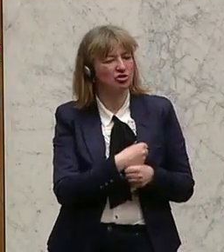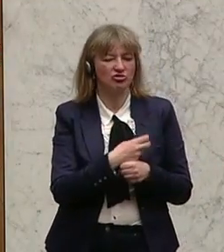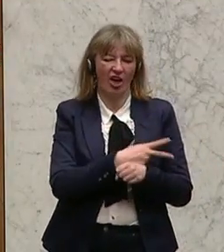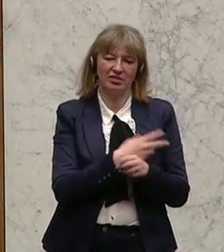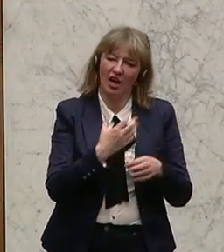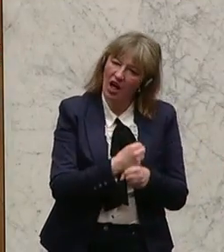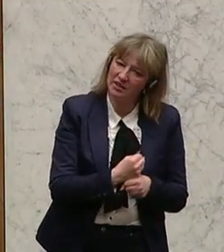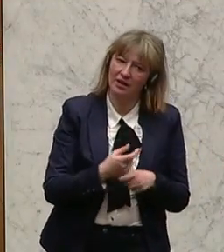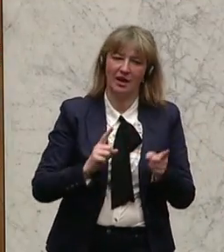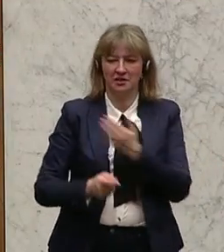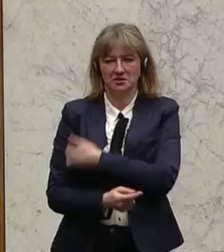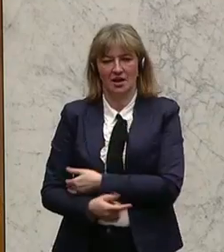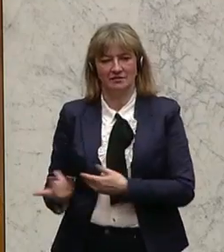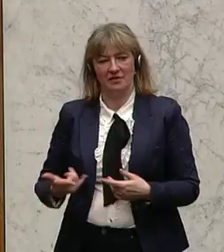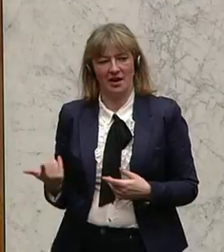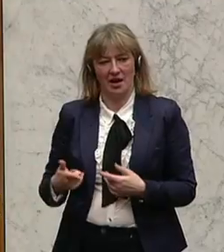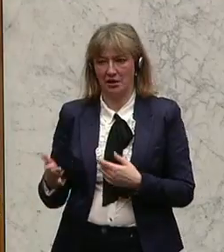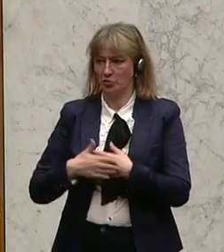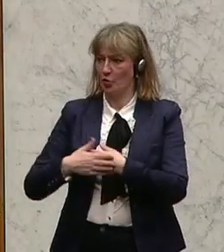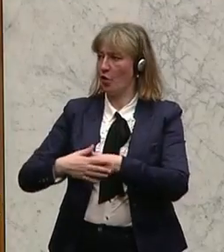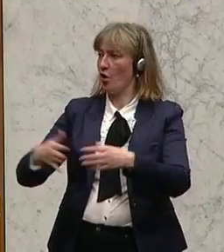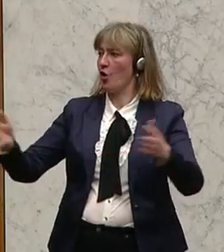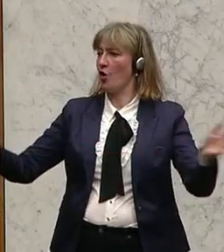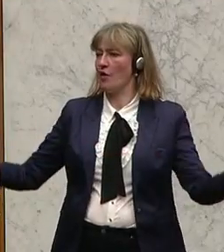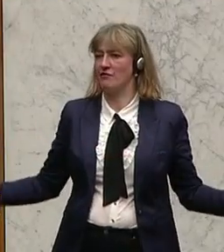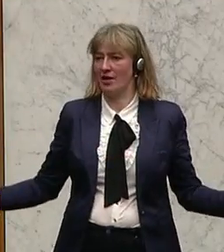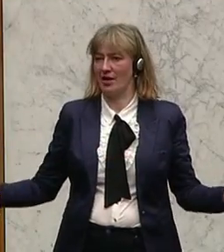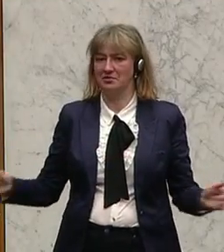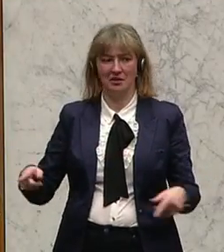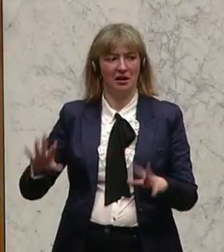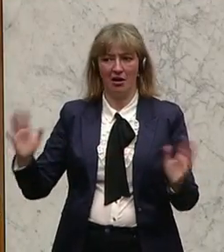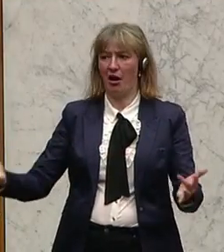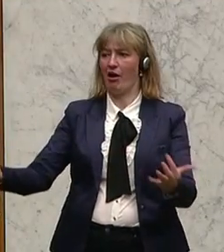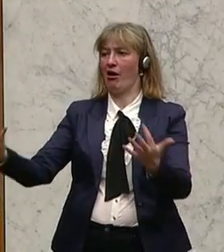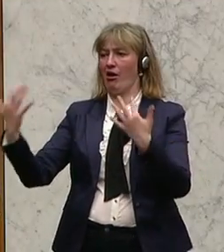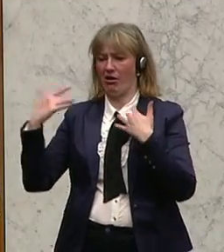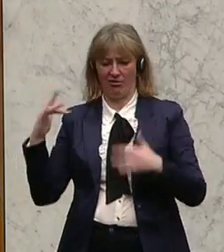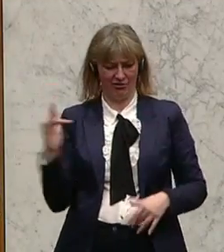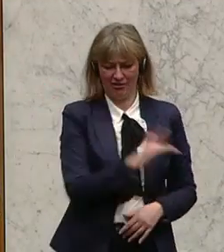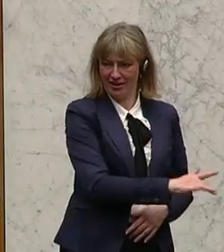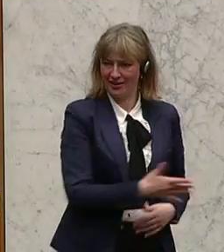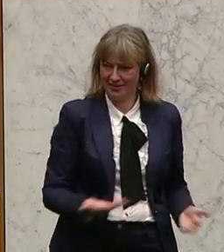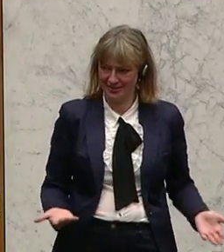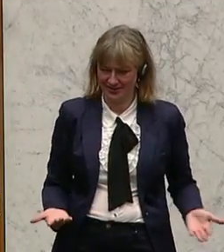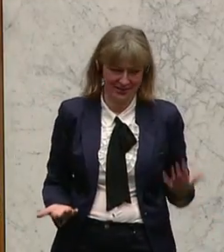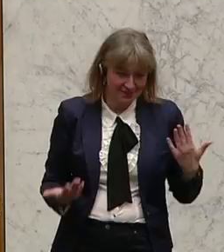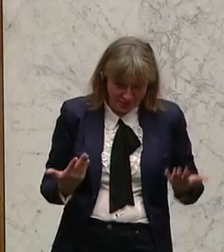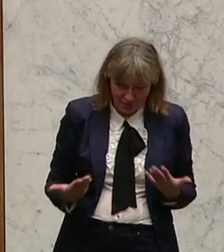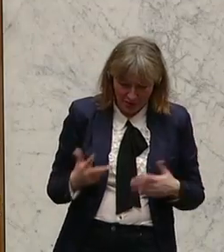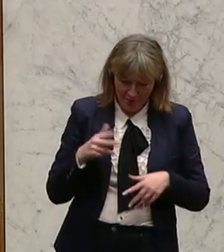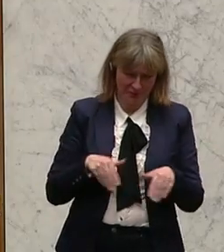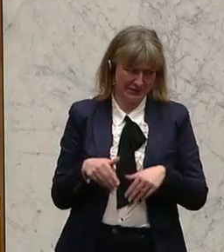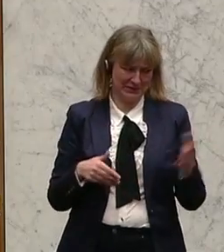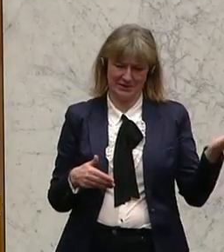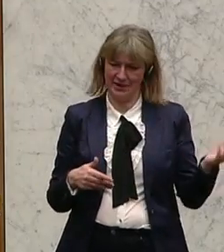Und auf der anderen Seite lassen Sie eine Tür sperrangelweit offen, die genau das konterkariert. Und deshalb, Herr Minister, Sie sind